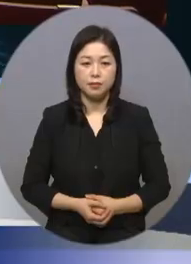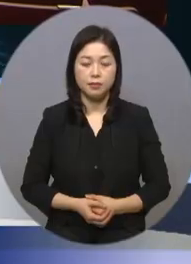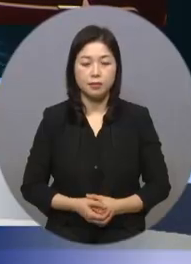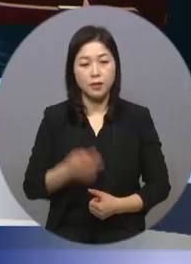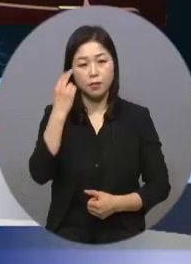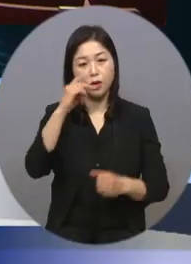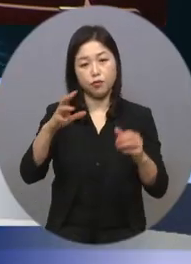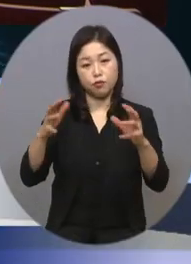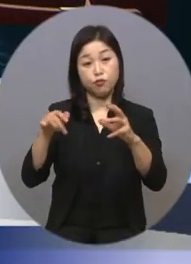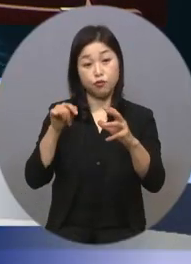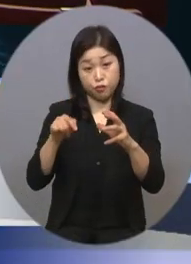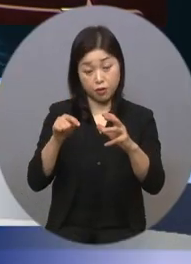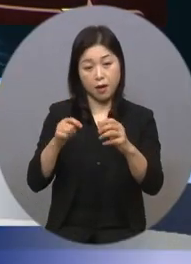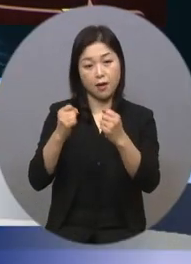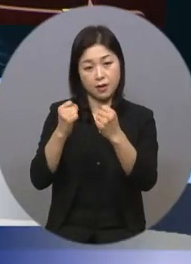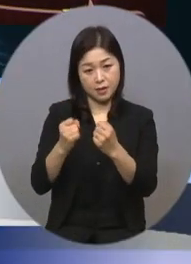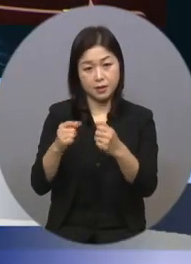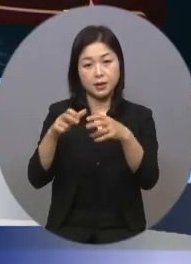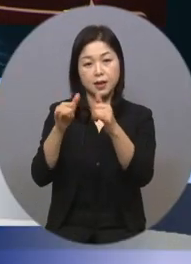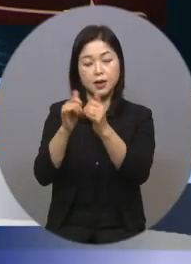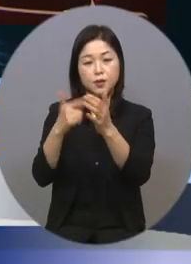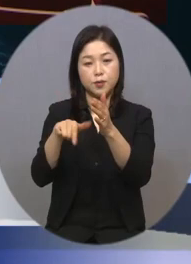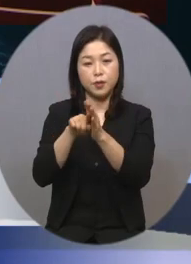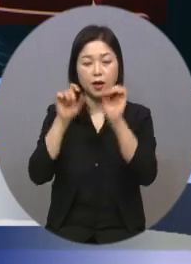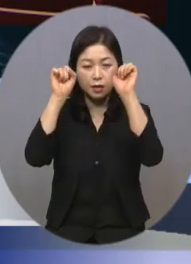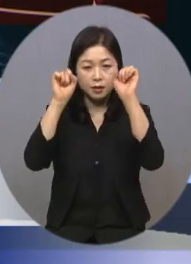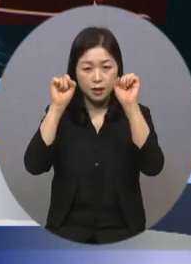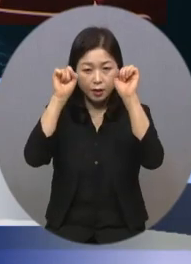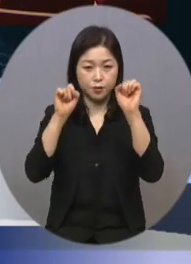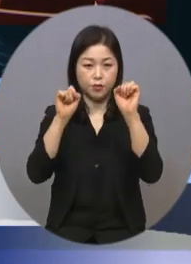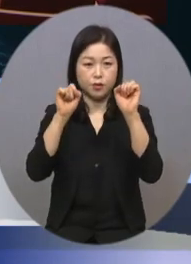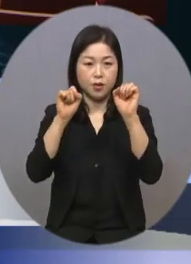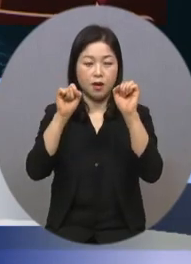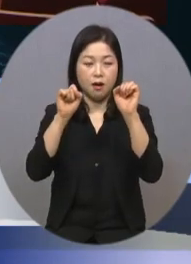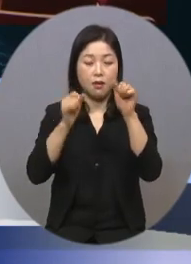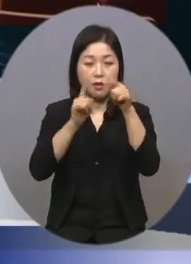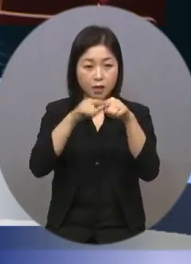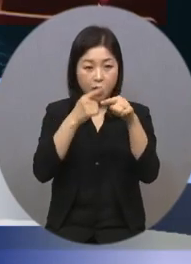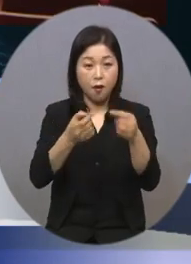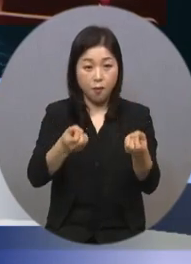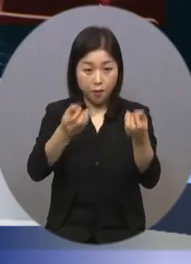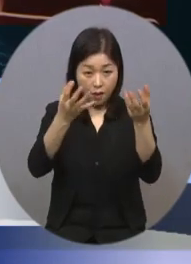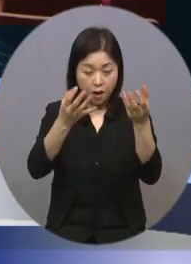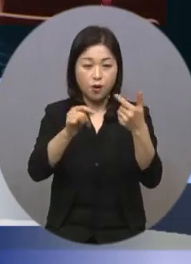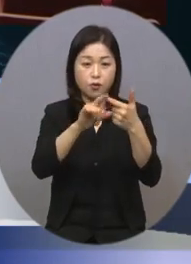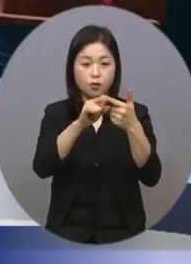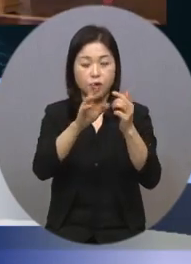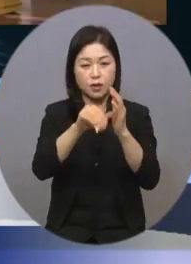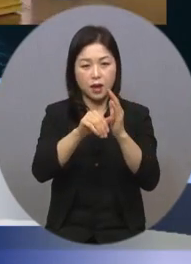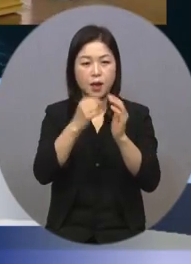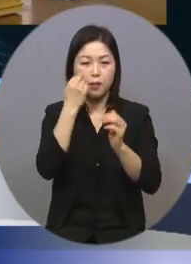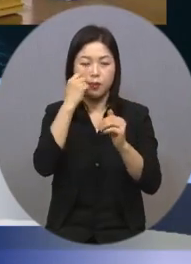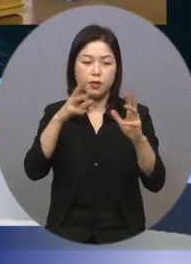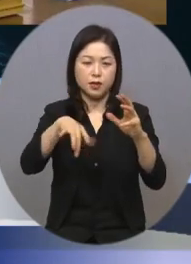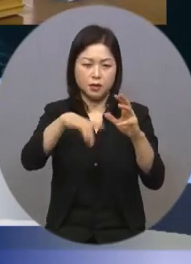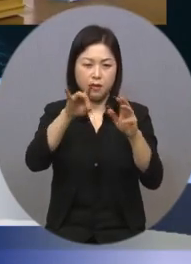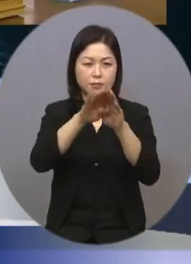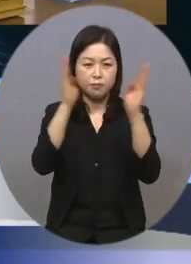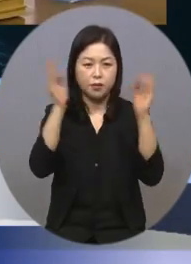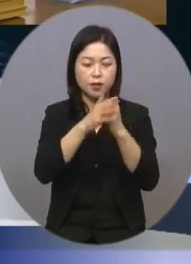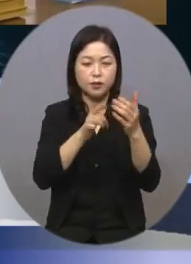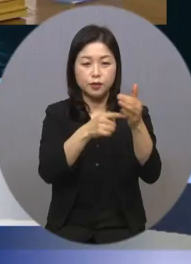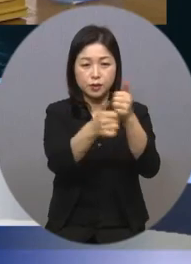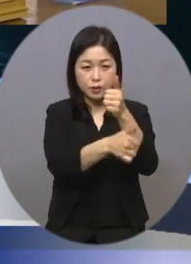미국에 있는 재외동포 장애인들을 위한 체육대회가 오는 6월 미국에서 처음으로 열립니다. 추진위원회가